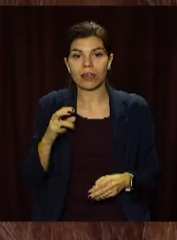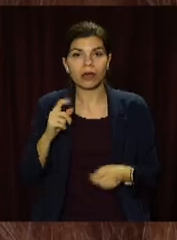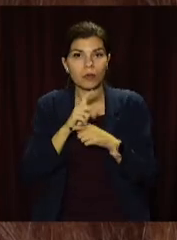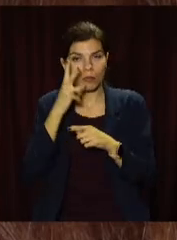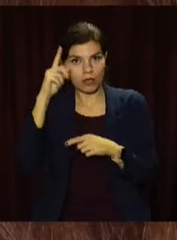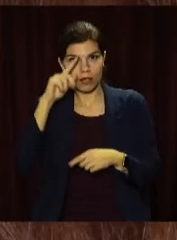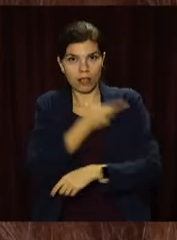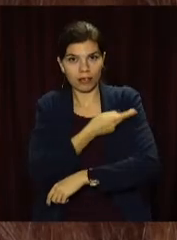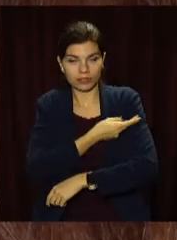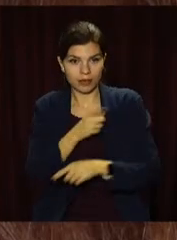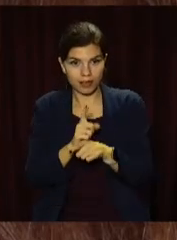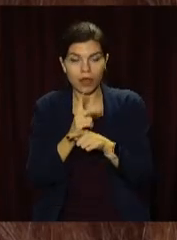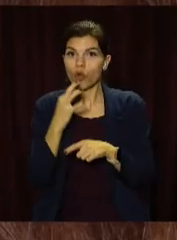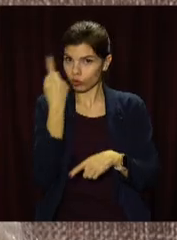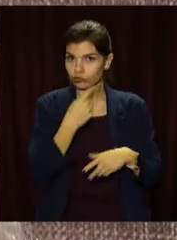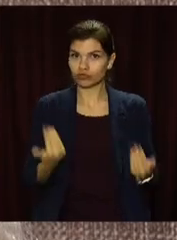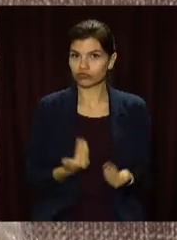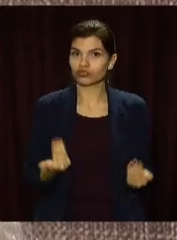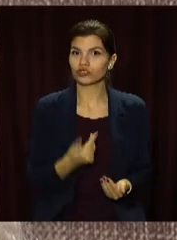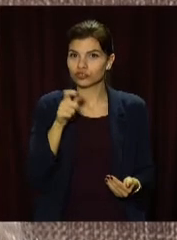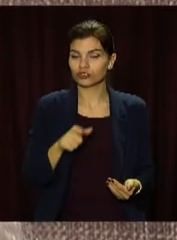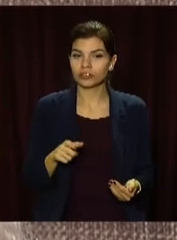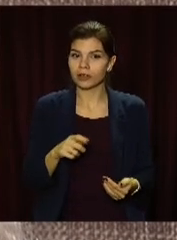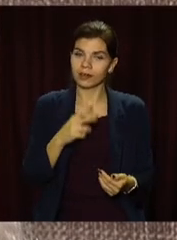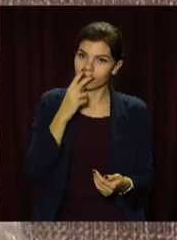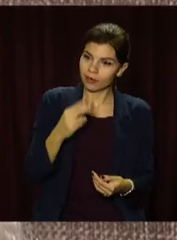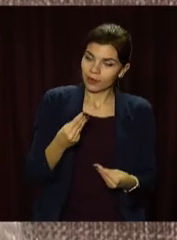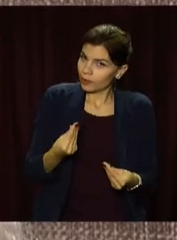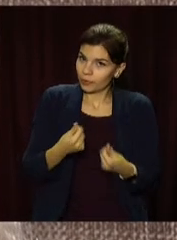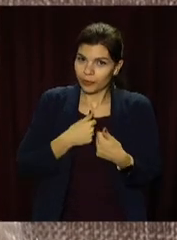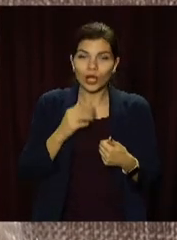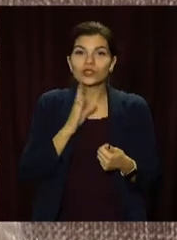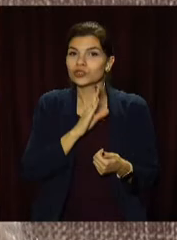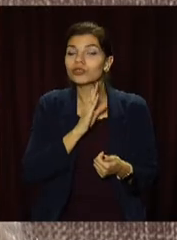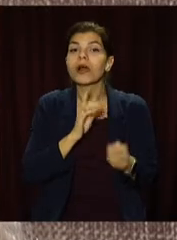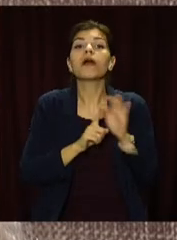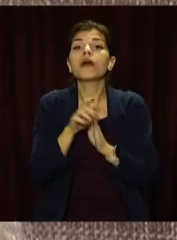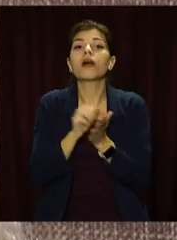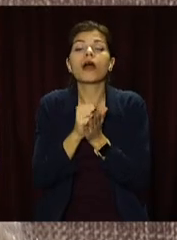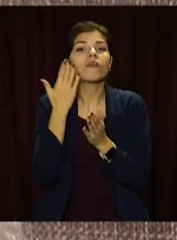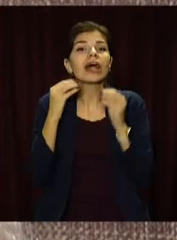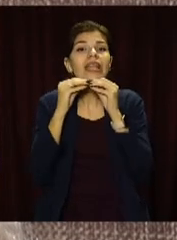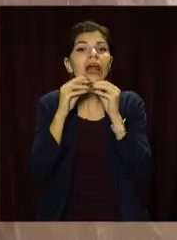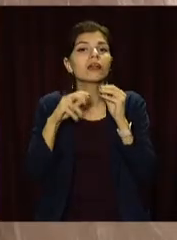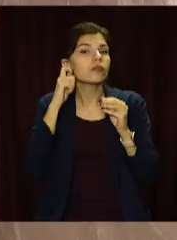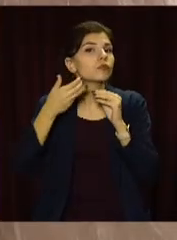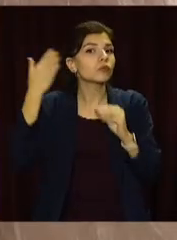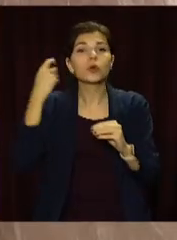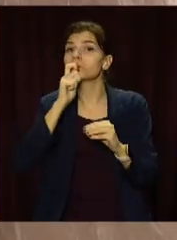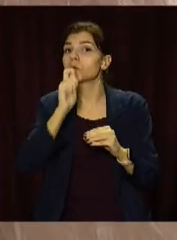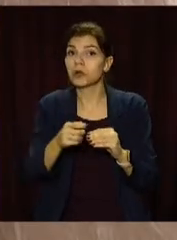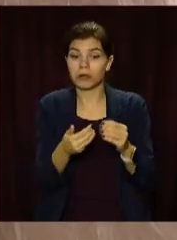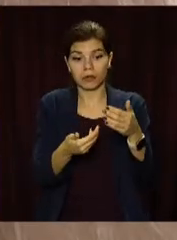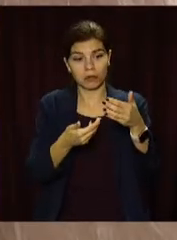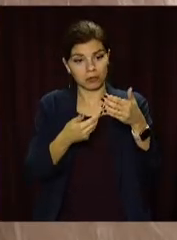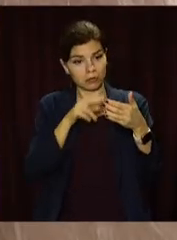героїв, однак наче з людськими обличчями. Захоплюватися таким мистецтвом жінка почала, коли їй 10 років тому подарували порцелянову